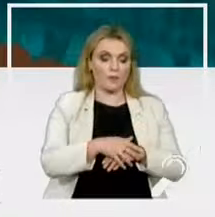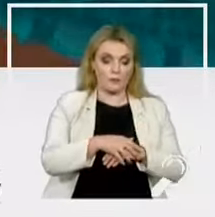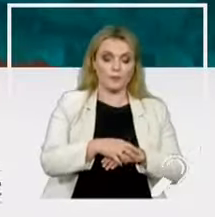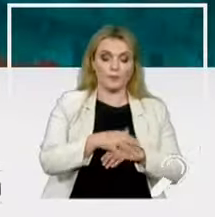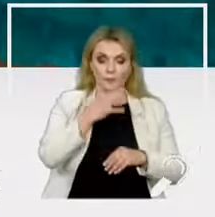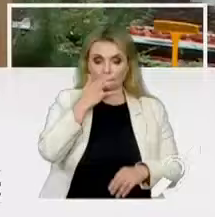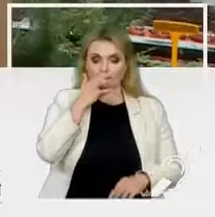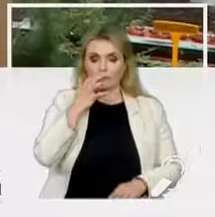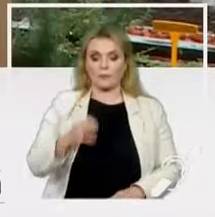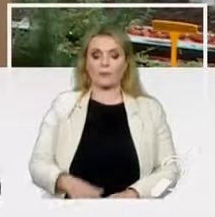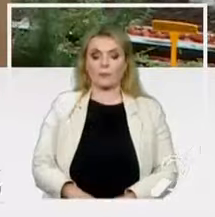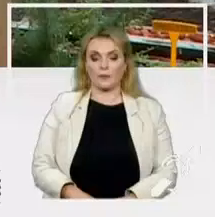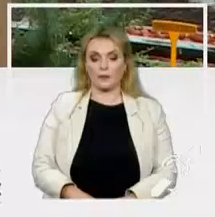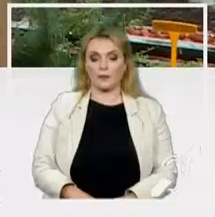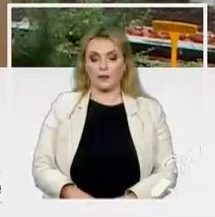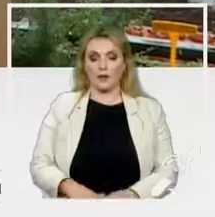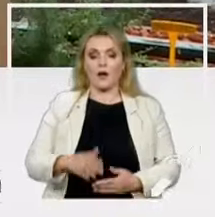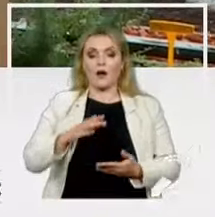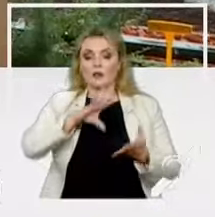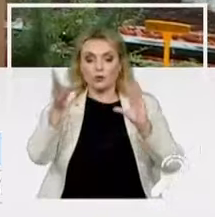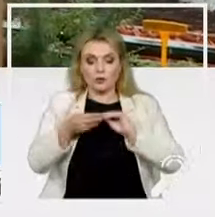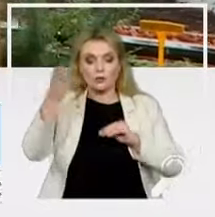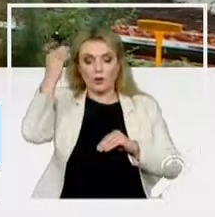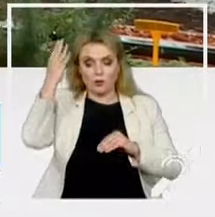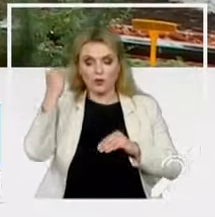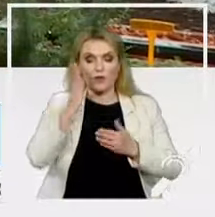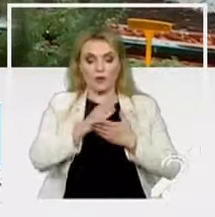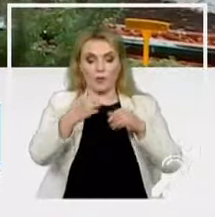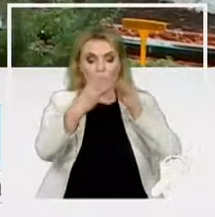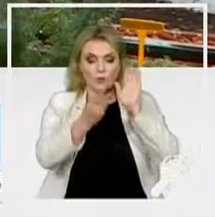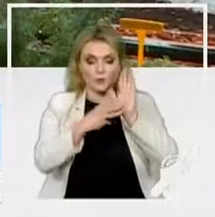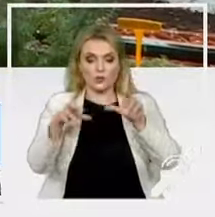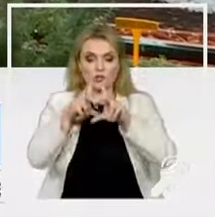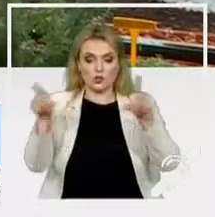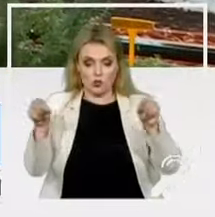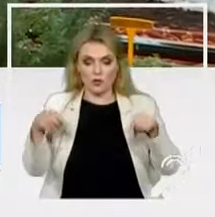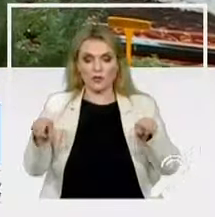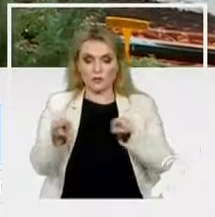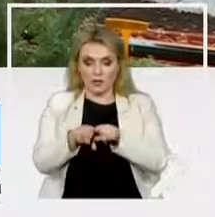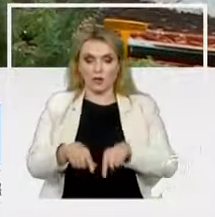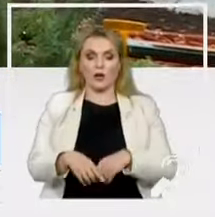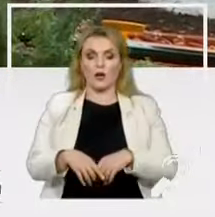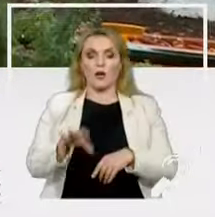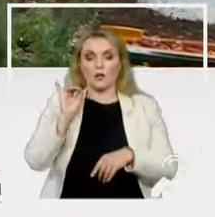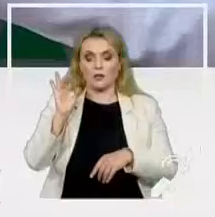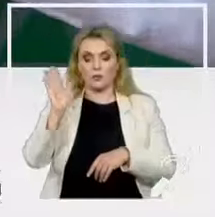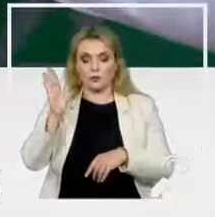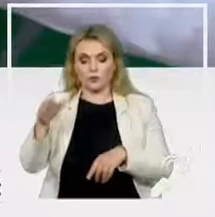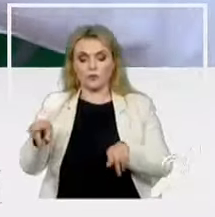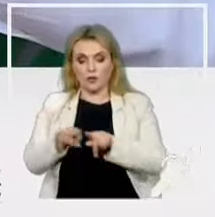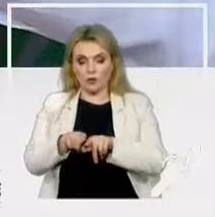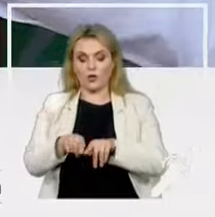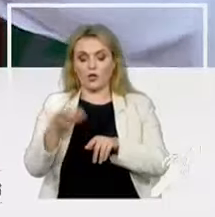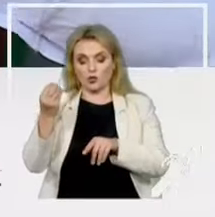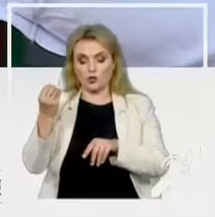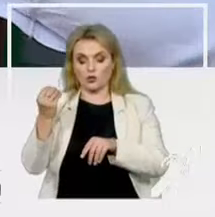sfârșitul acestui an. Sunt 18 școli în toată țara, în 6 raioane, unde vor fi create 15 săli senzoriale, deci spații în